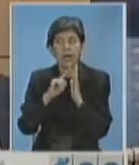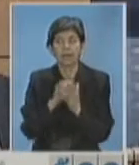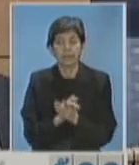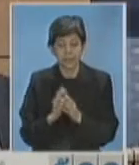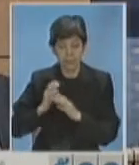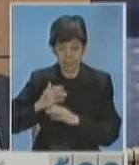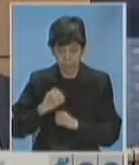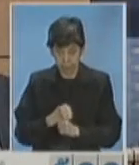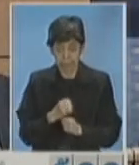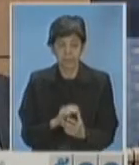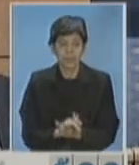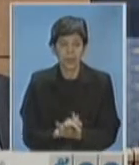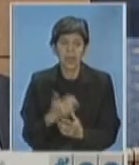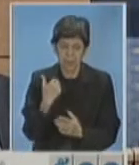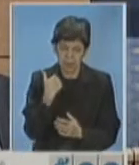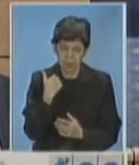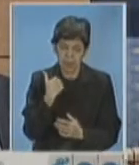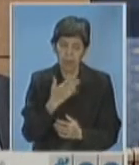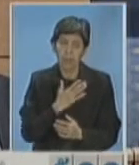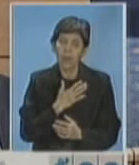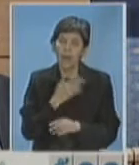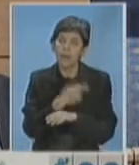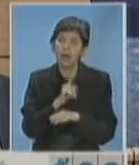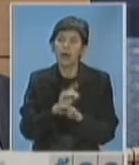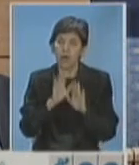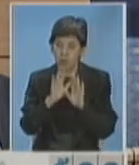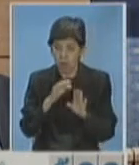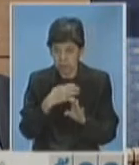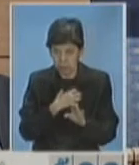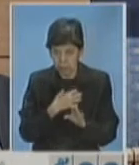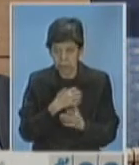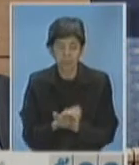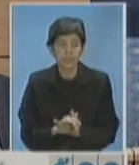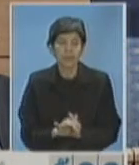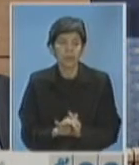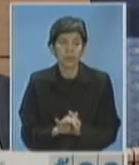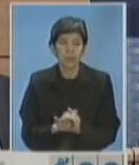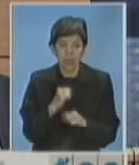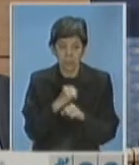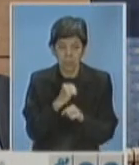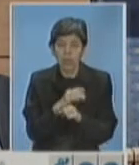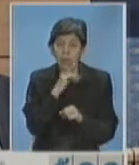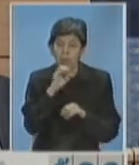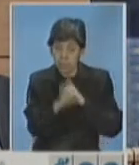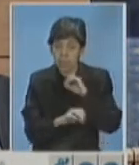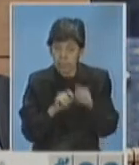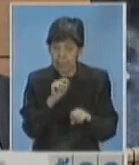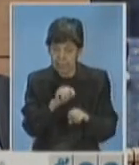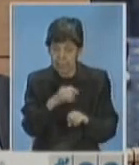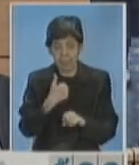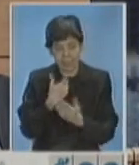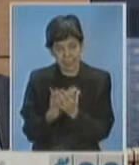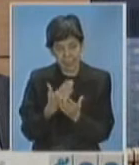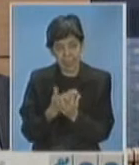ย์ท่านประธานครับและอีกประเด็นหนึ่งที่ผมอยากจะกราบเรียนท่านประธานก็คือว่าแต่เดิมนั้นการเก็บขยะในสภาผู้แทนราษฎรเ